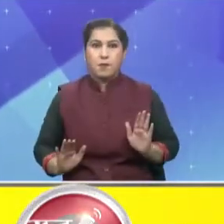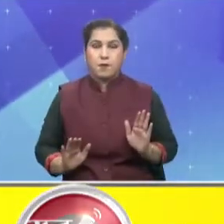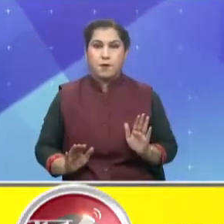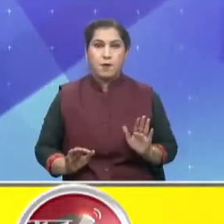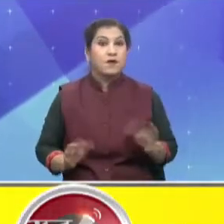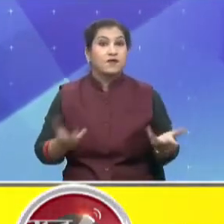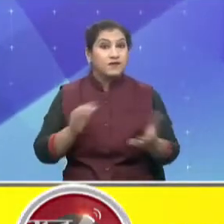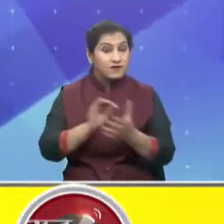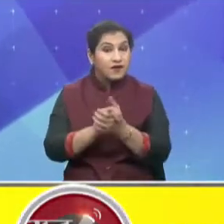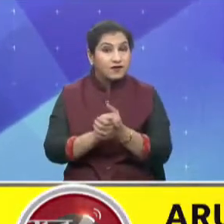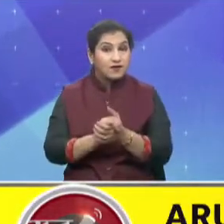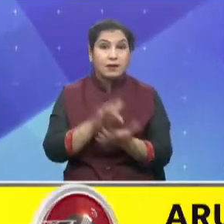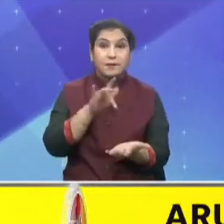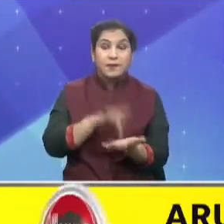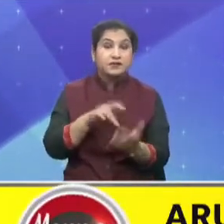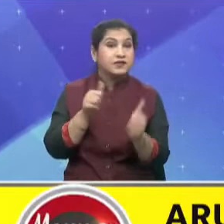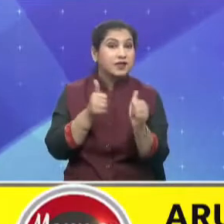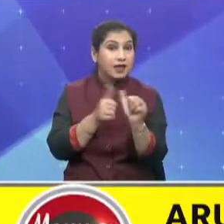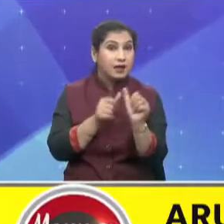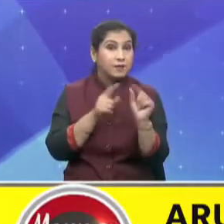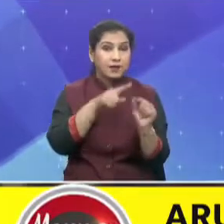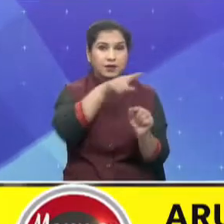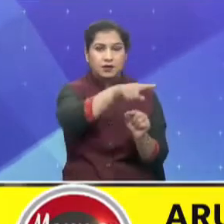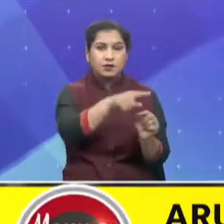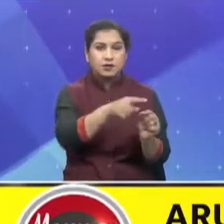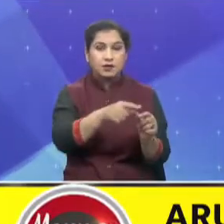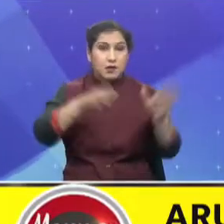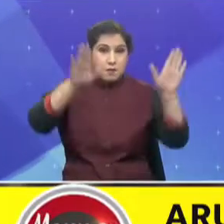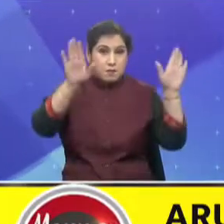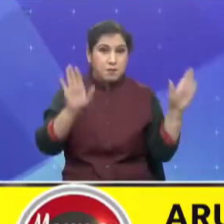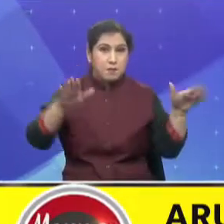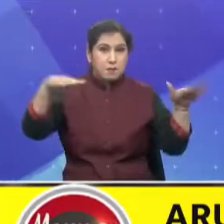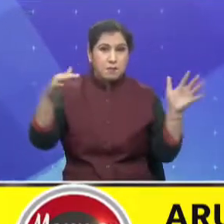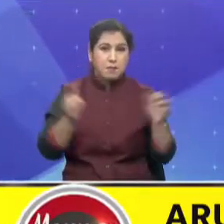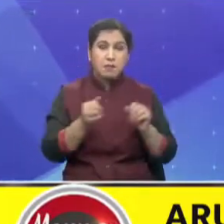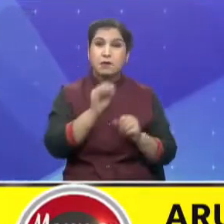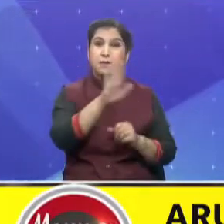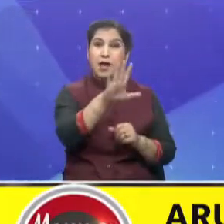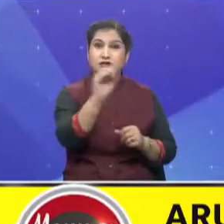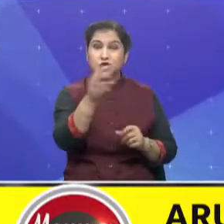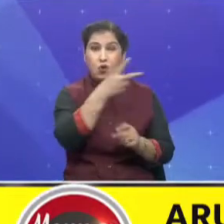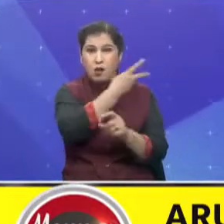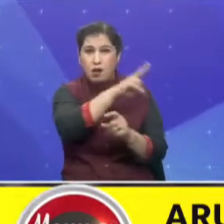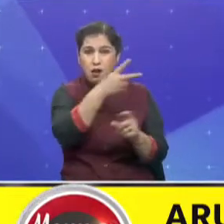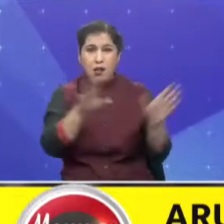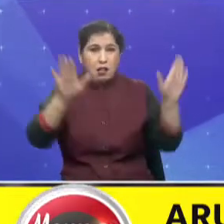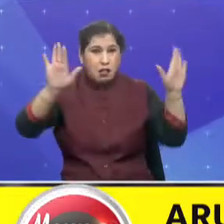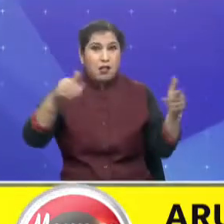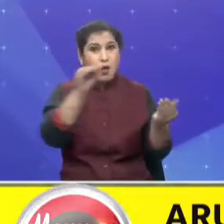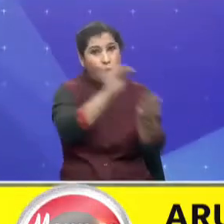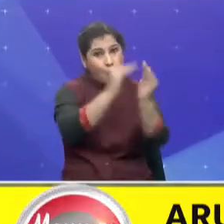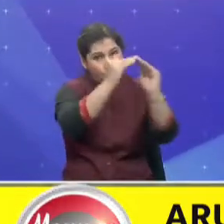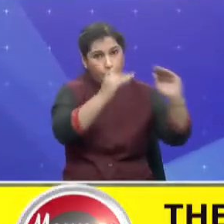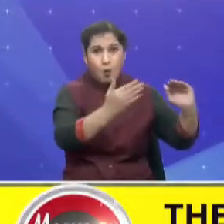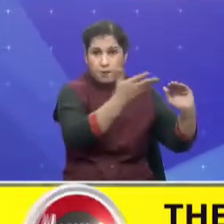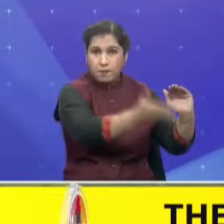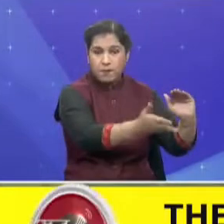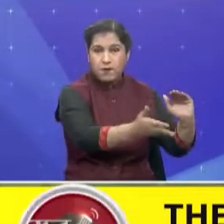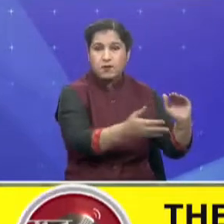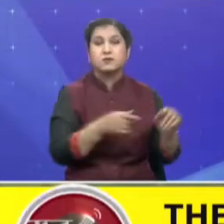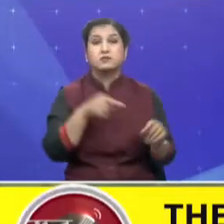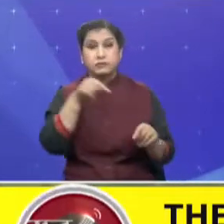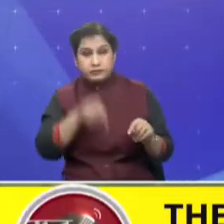साथियों, अरुणाचल प्रदेश पक्षियों की 500 से भी अधिक प्रजातियों का घर है।